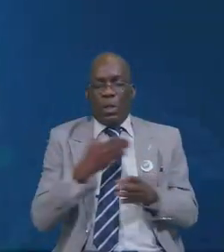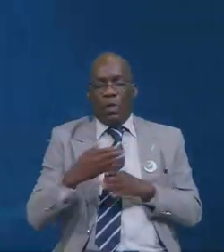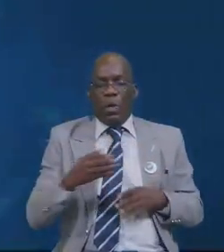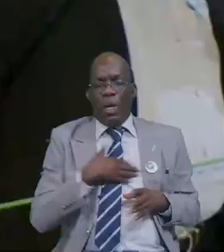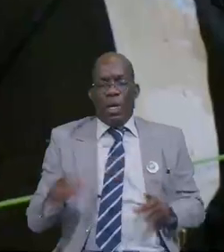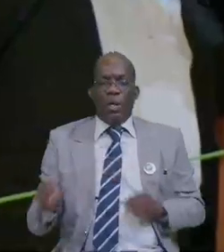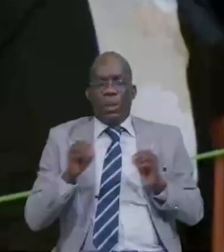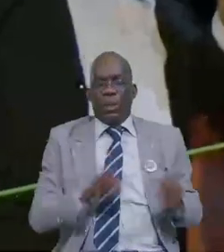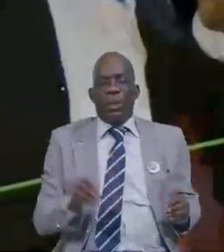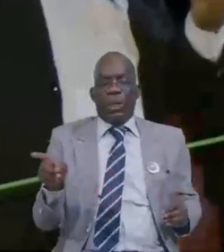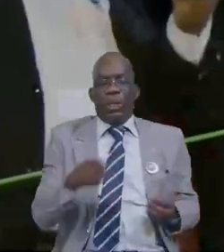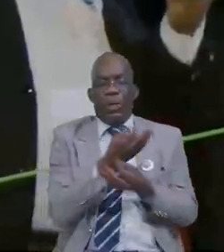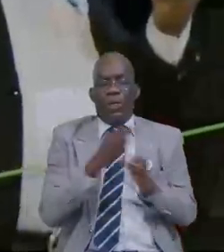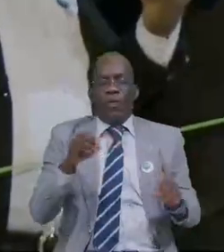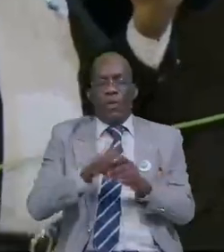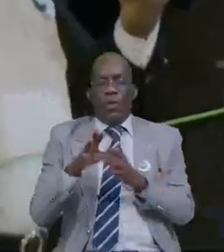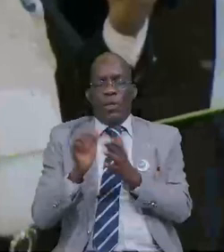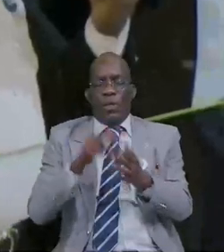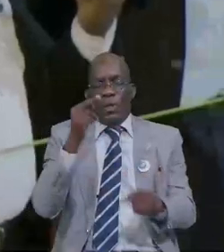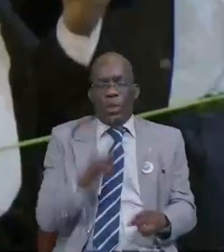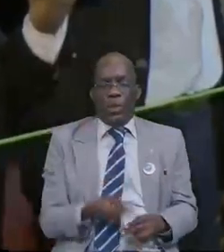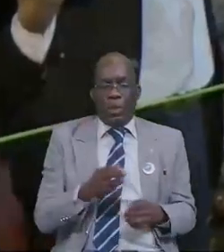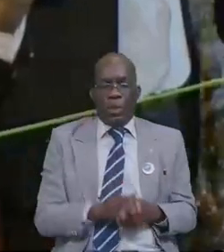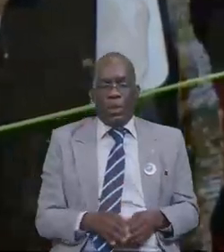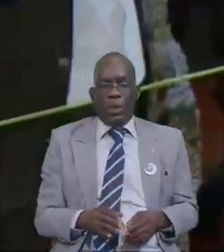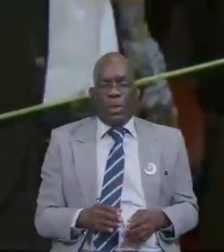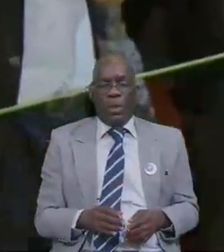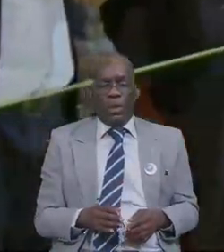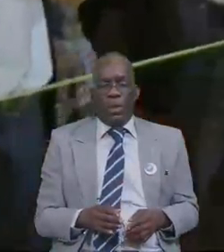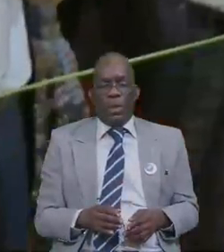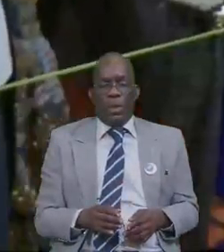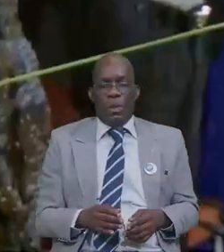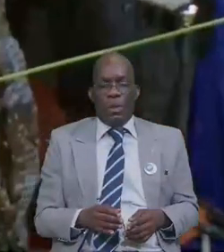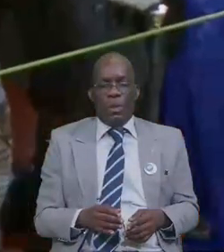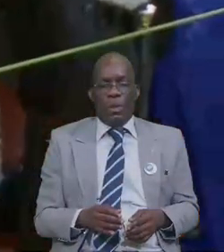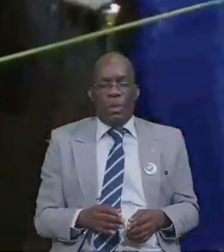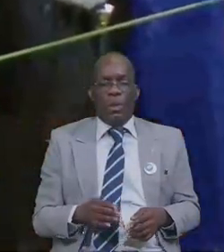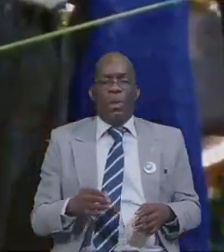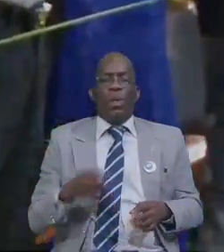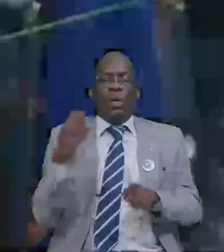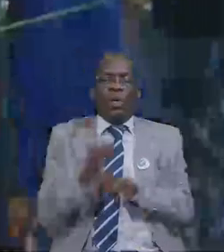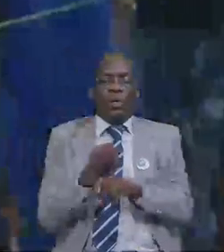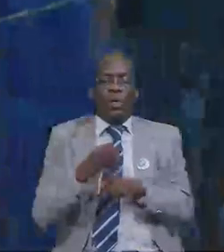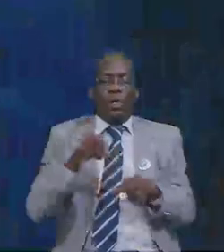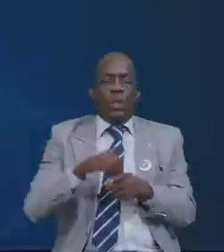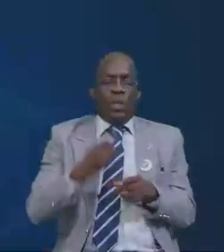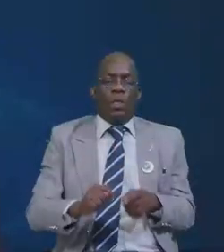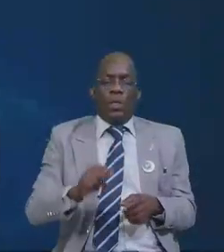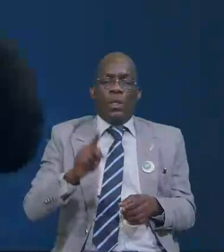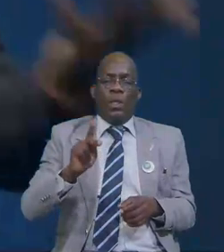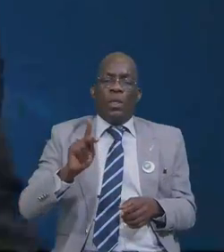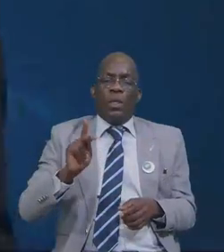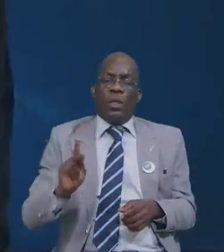affranchis-les au nom de Jésus. Pierre